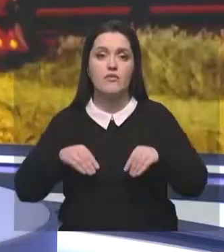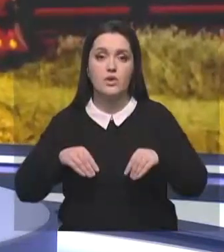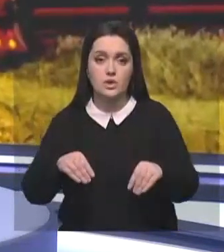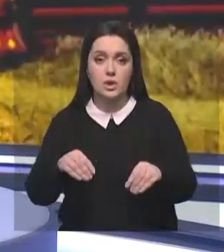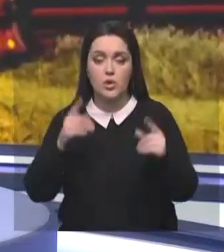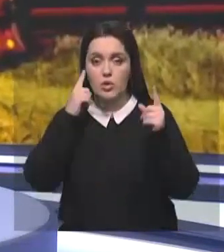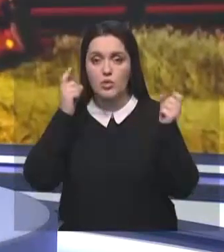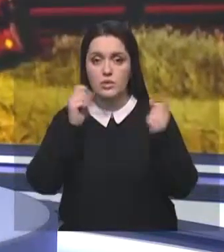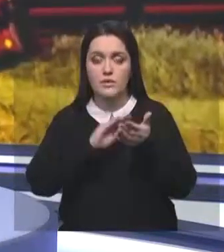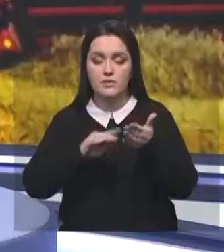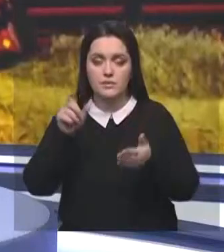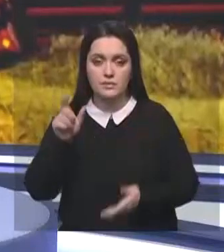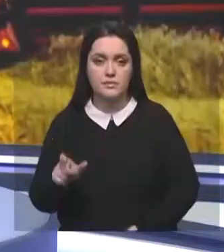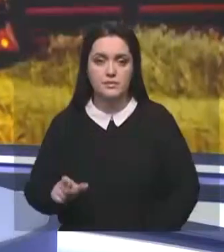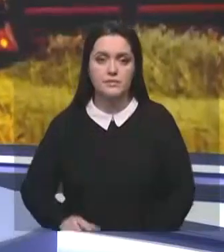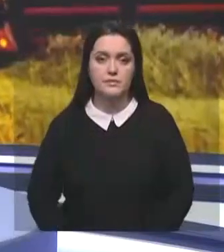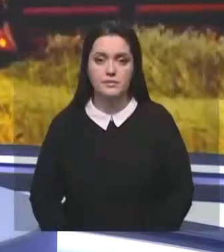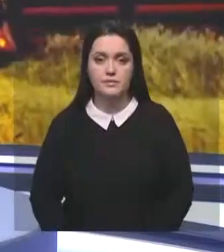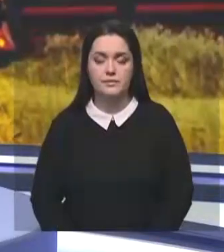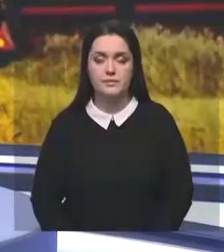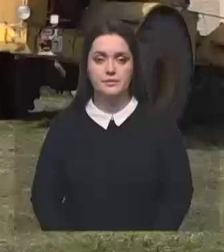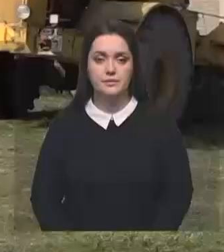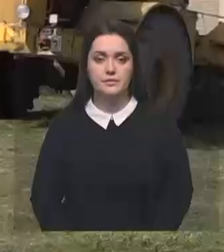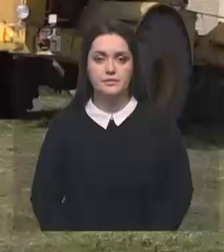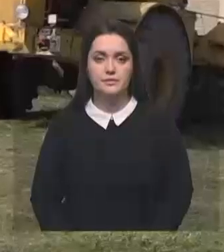в нынешних реалиях, узнавал Вячеслав Ветлукин.